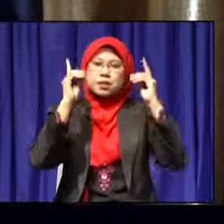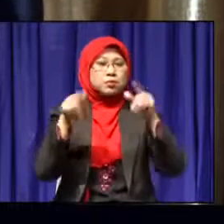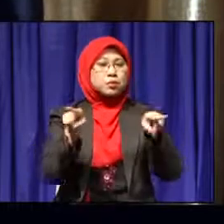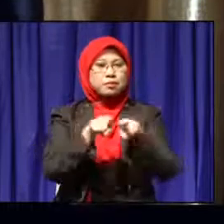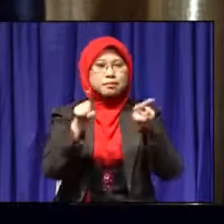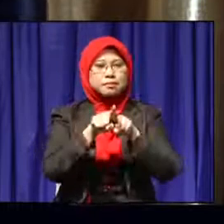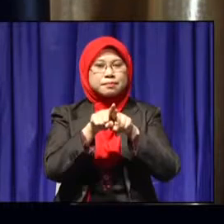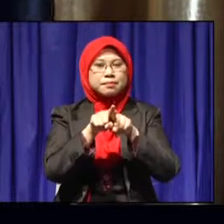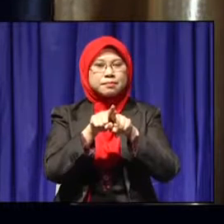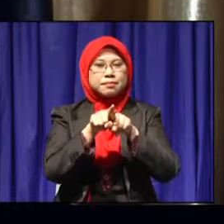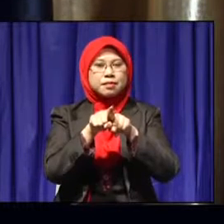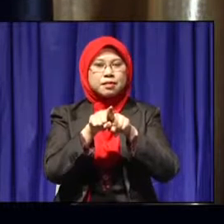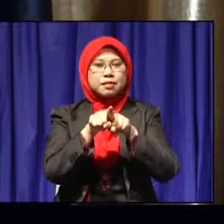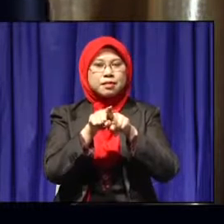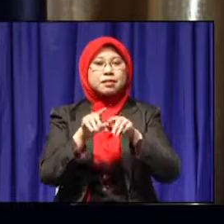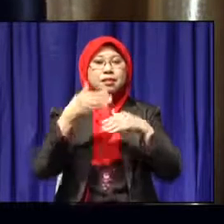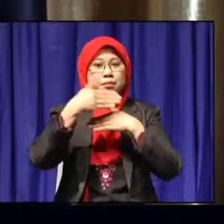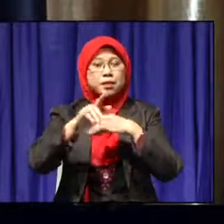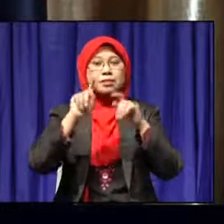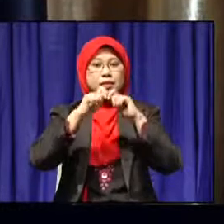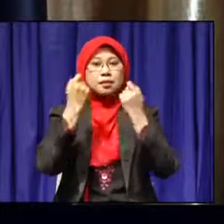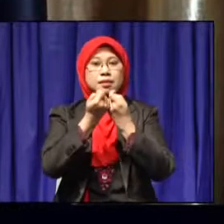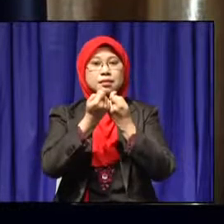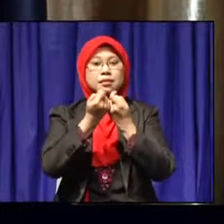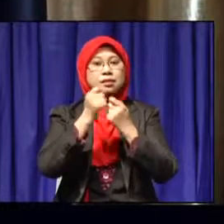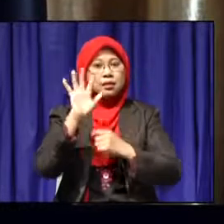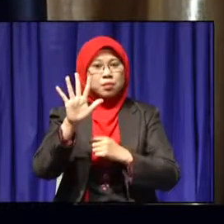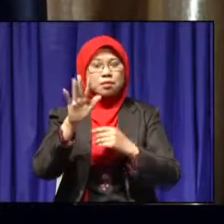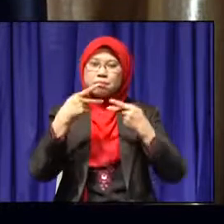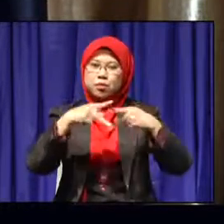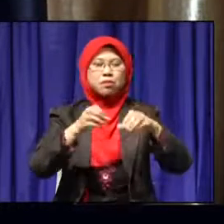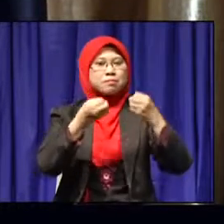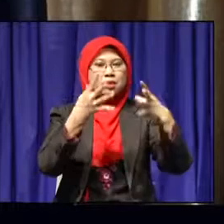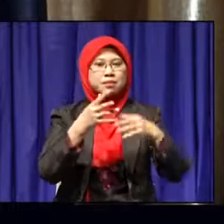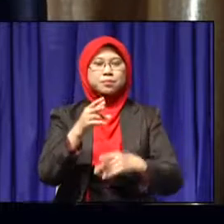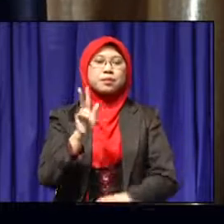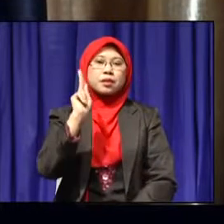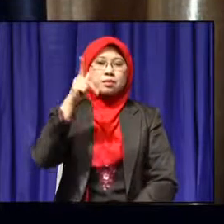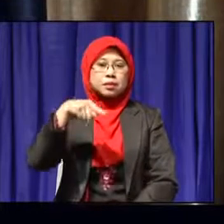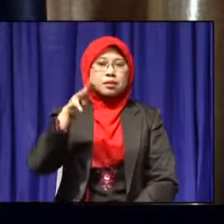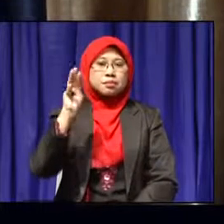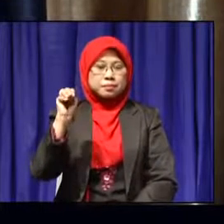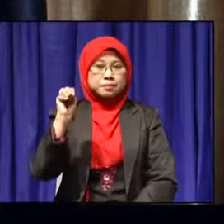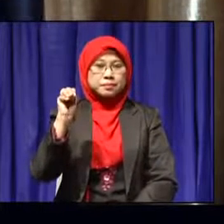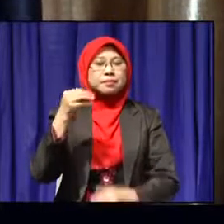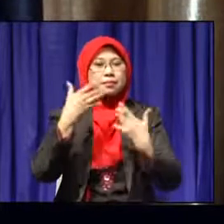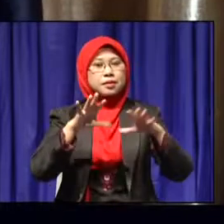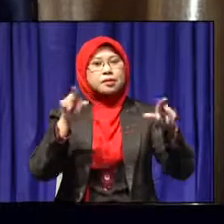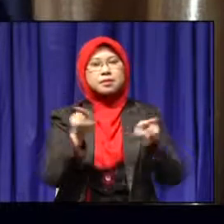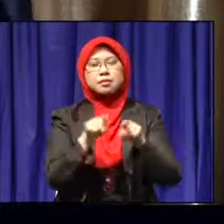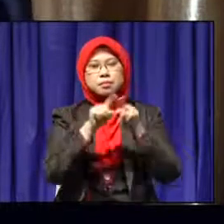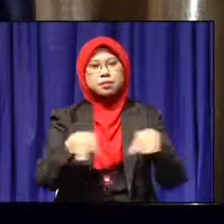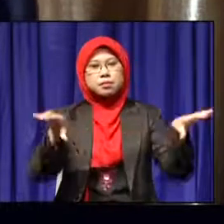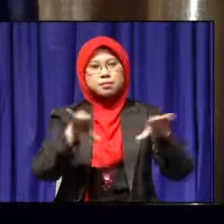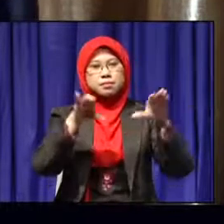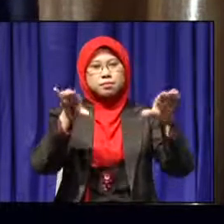seterusnya selepas hati-hati Timur Danau Kementerian Pendidikan Blaze telah pun membuat